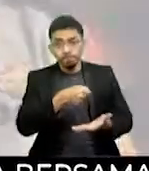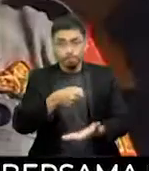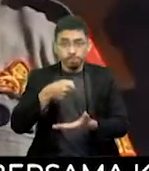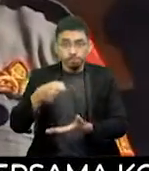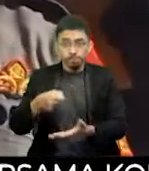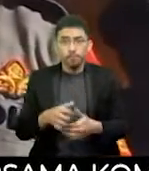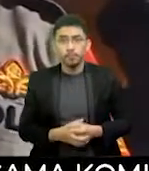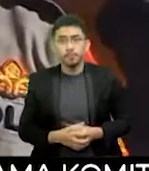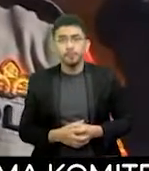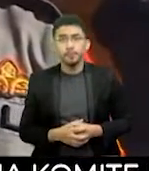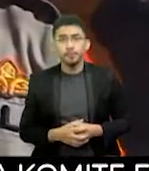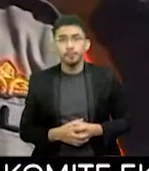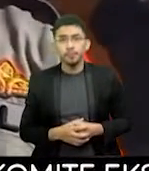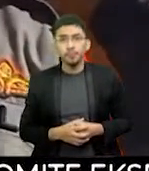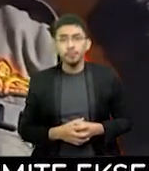Jadi